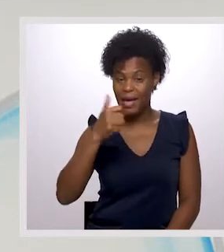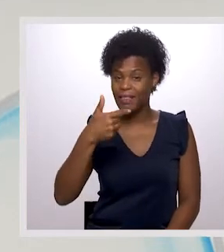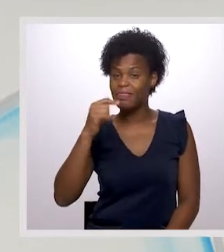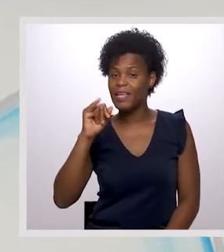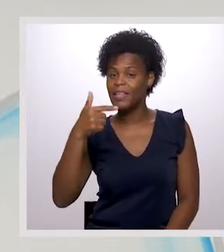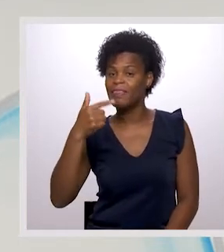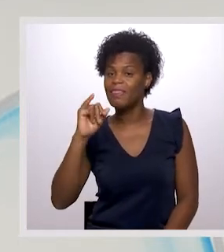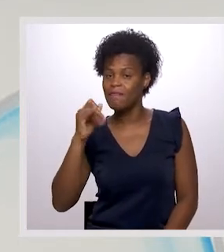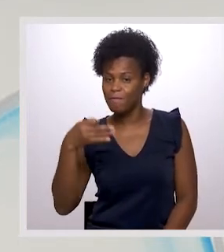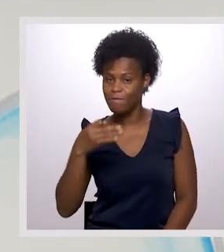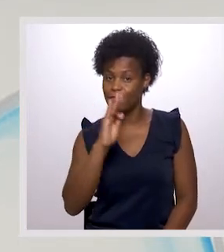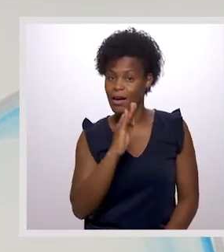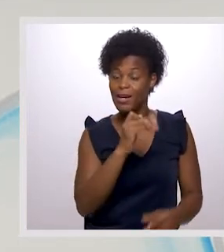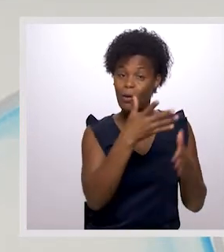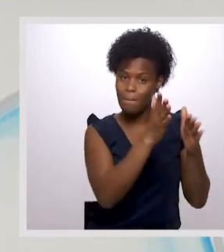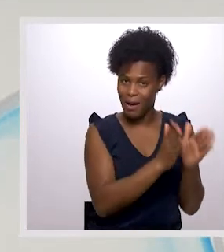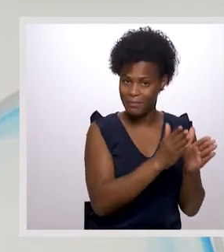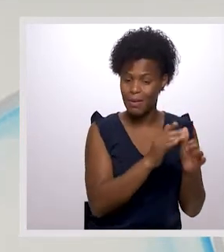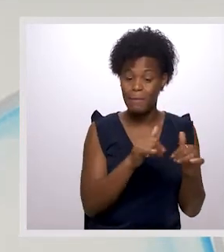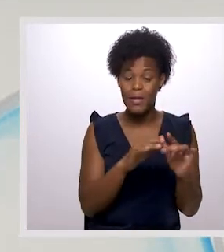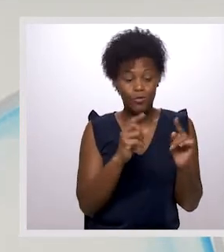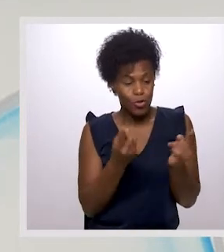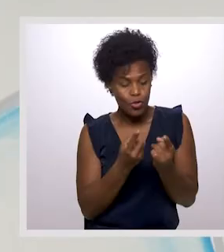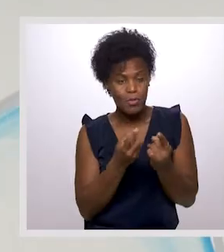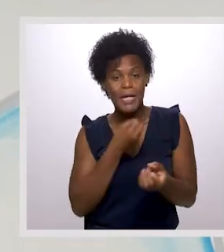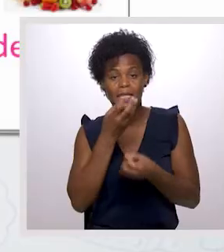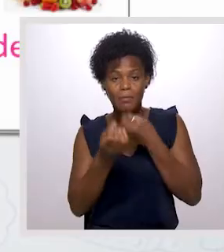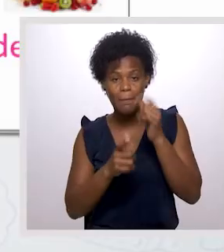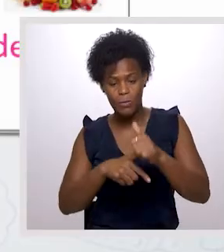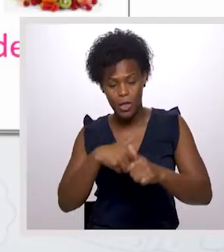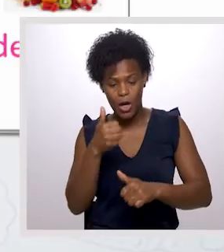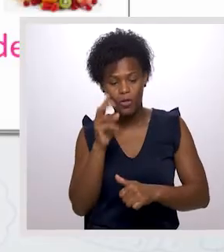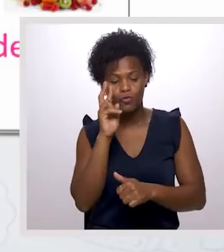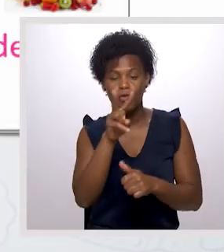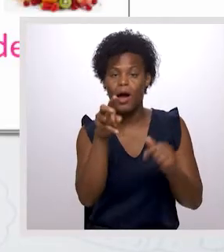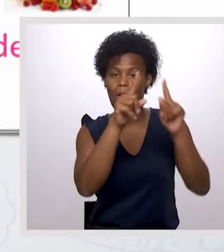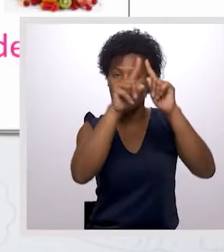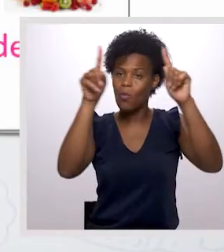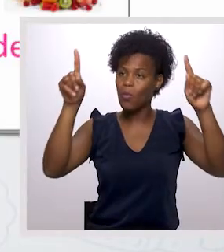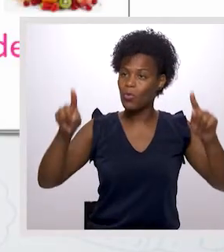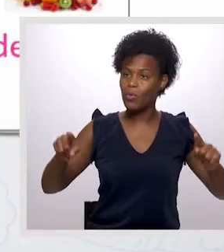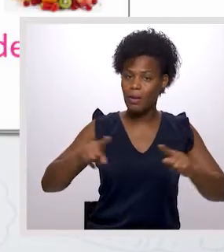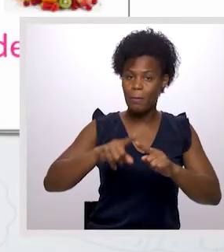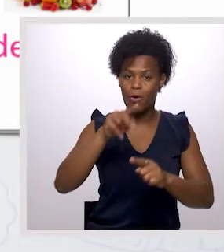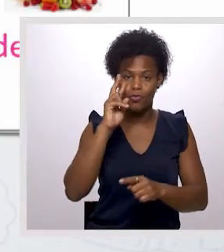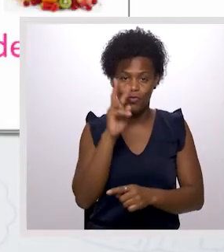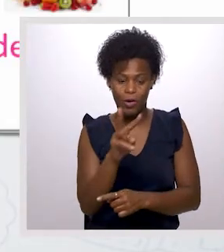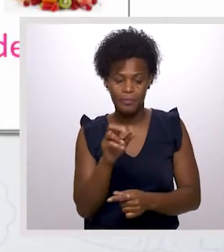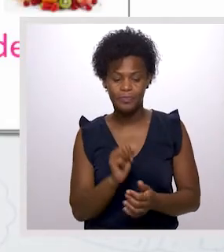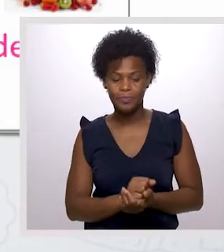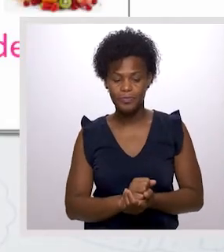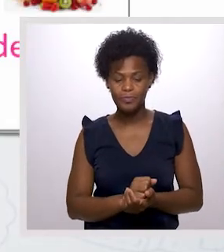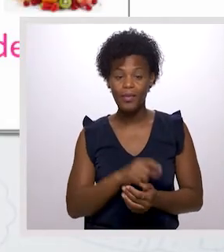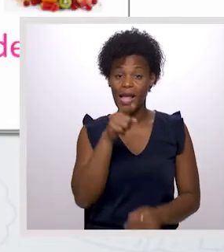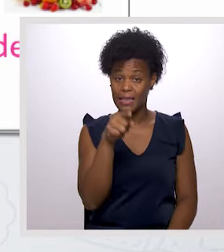résumer tout ça, pour mieux expliquer, regardez ce tableau. Ici, on va